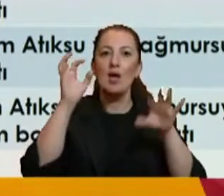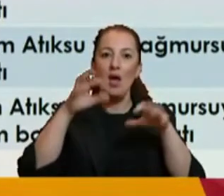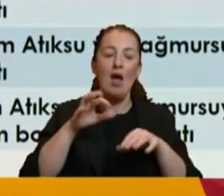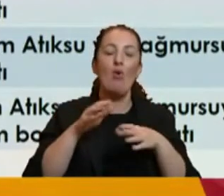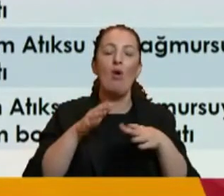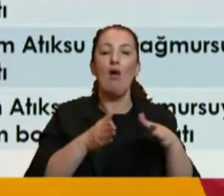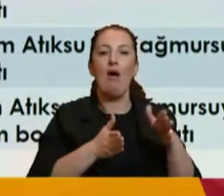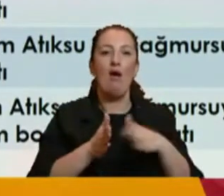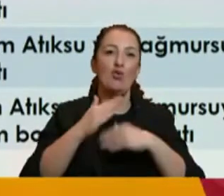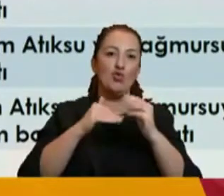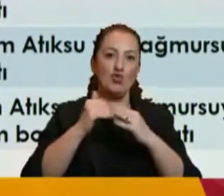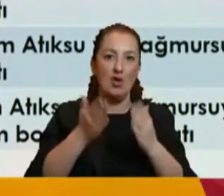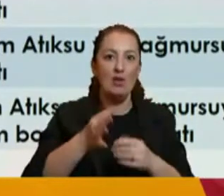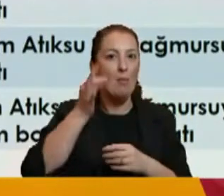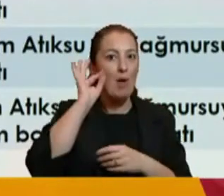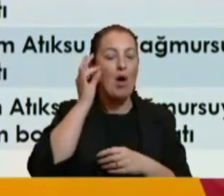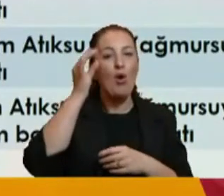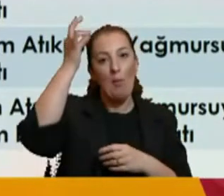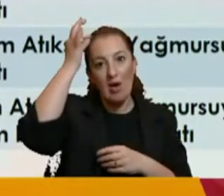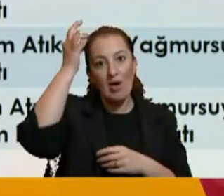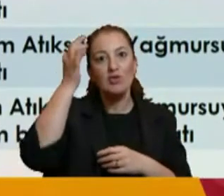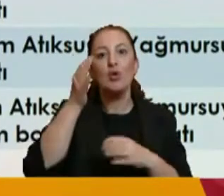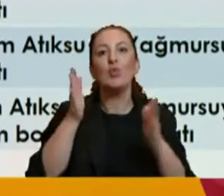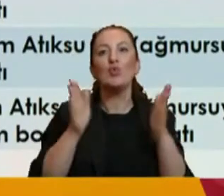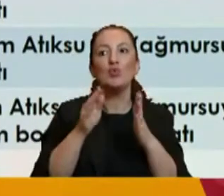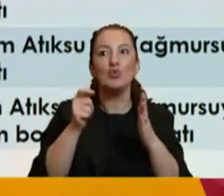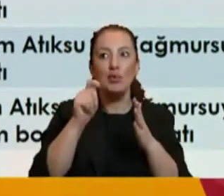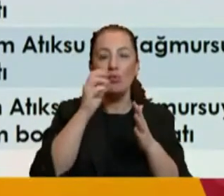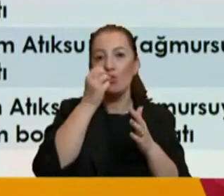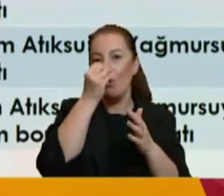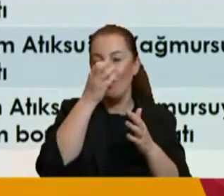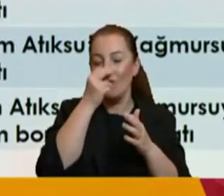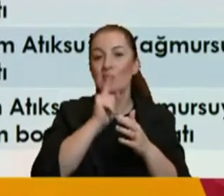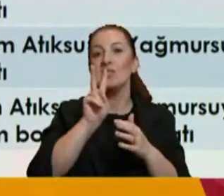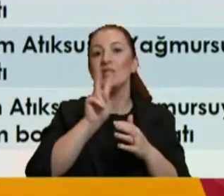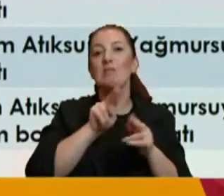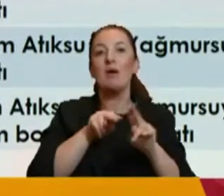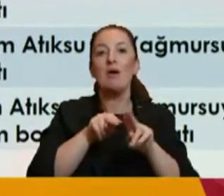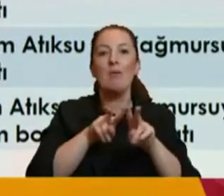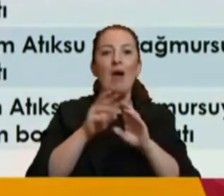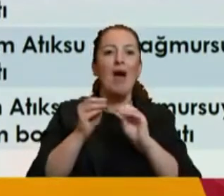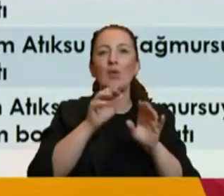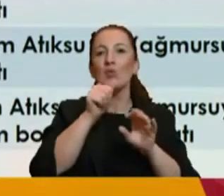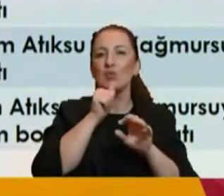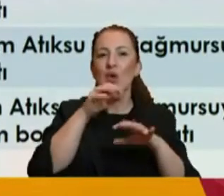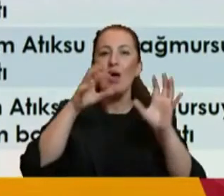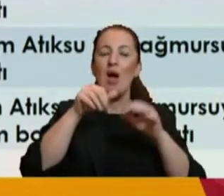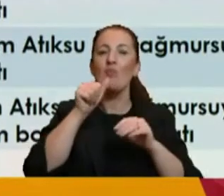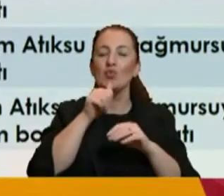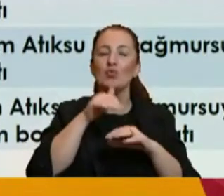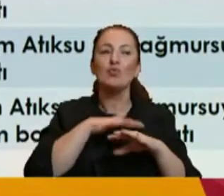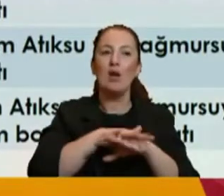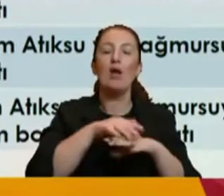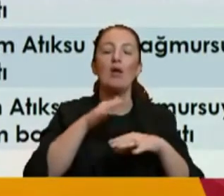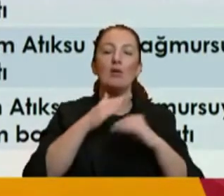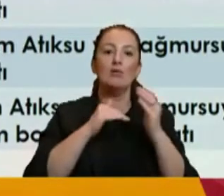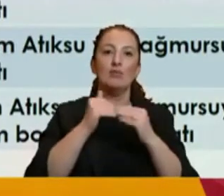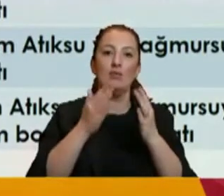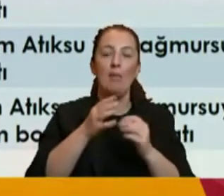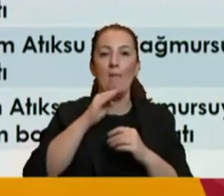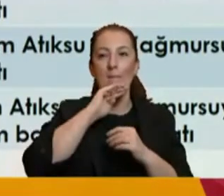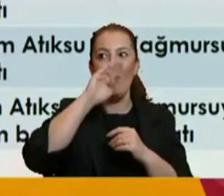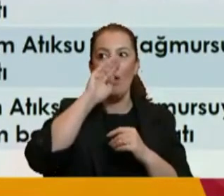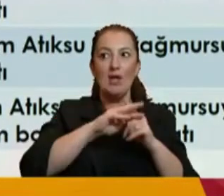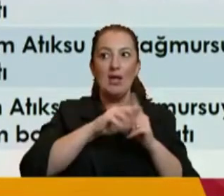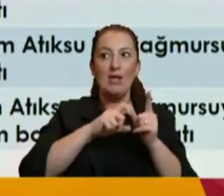Bakırköy Bağcılar Küçükçekmece Bahçelievler 120 kilometre atıksu ve yağmursuyu kanalı inşaatı Bayrampaşa